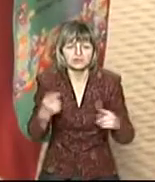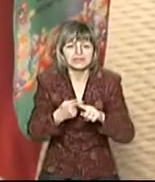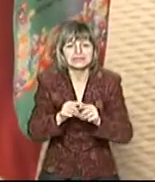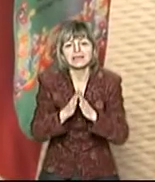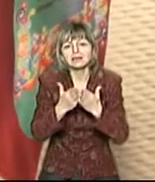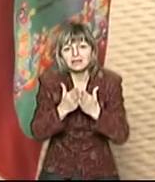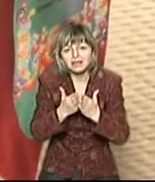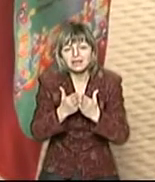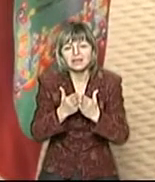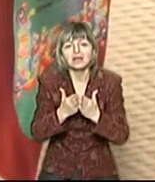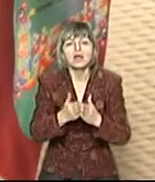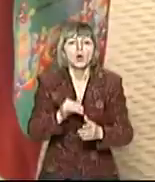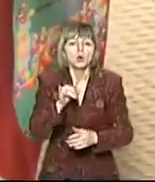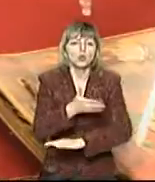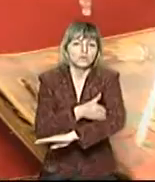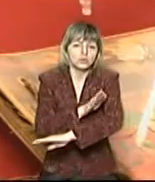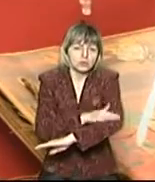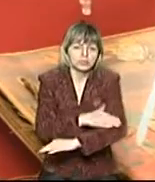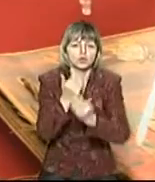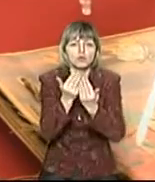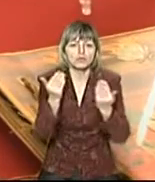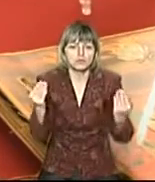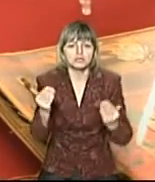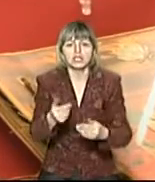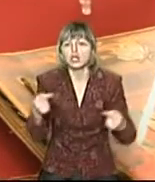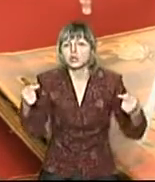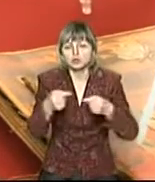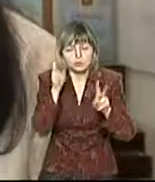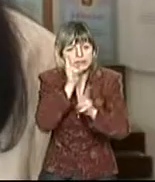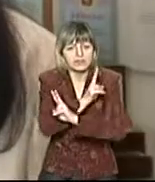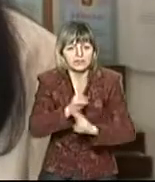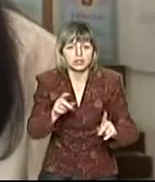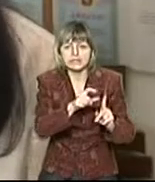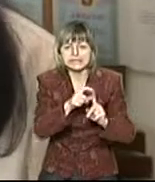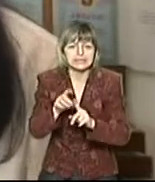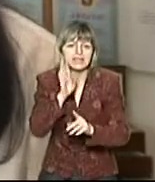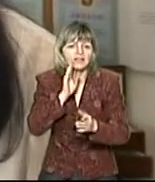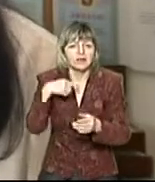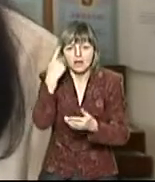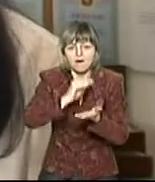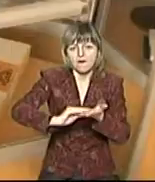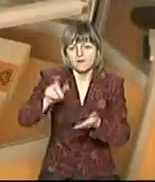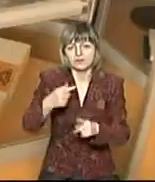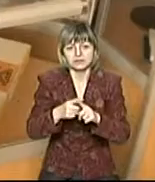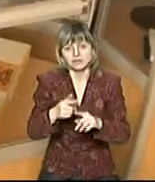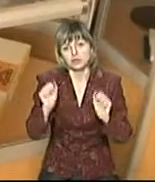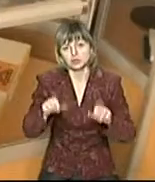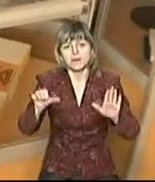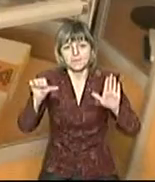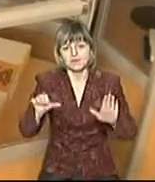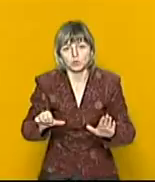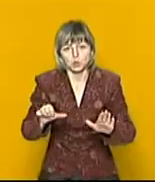арт-книги Олени Медведєвої у Волинському краєзнавчому музеї, достеменно невідомо. Зі слів авторки, це приблизно півроку.